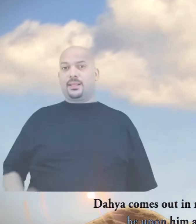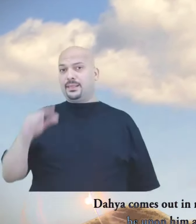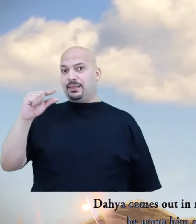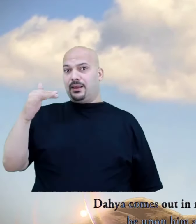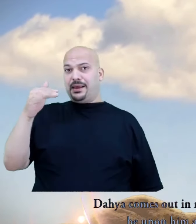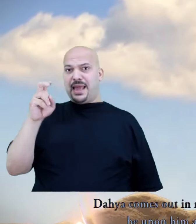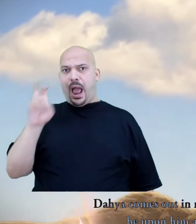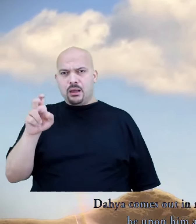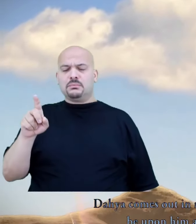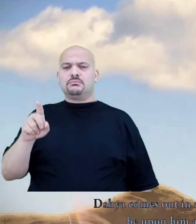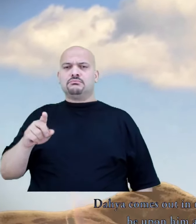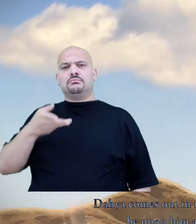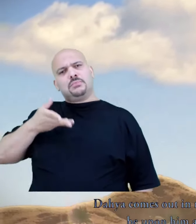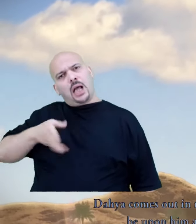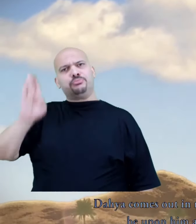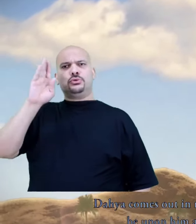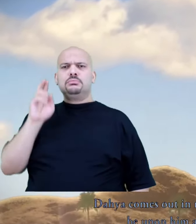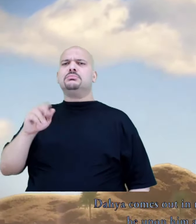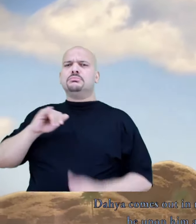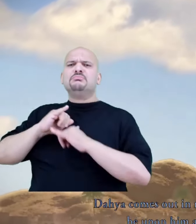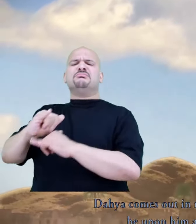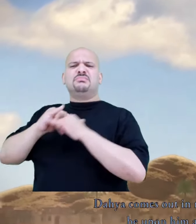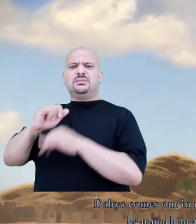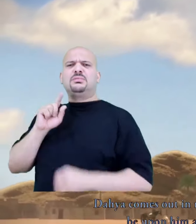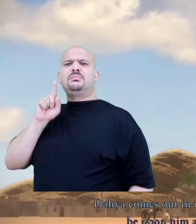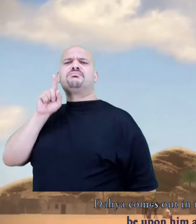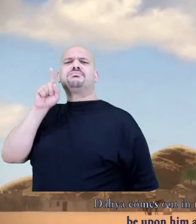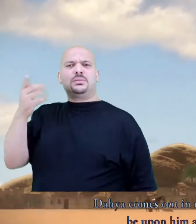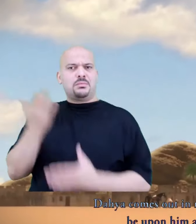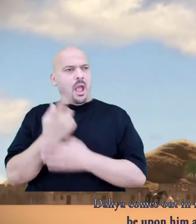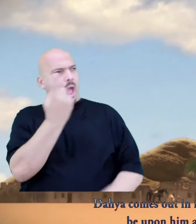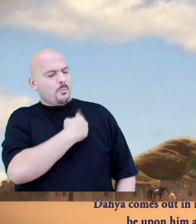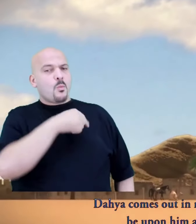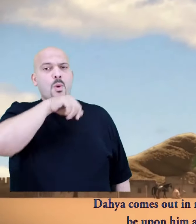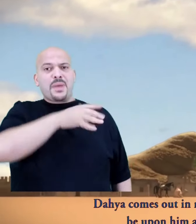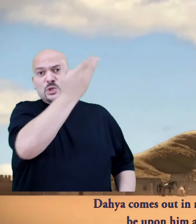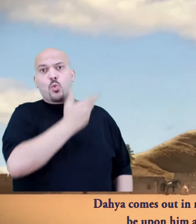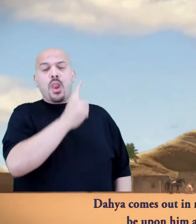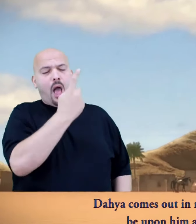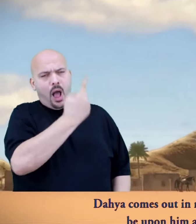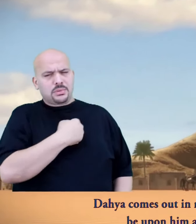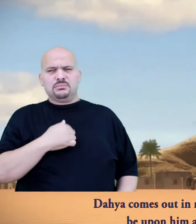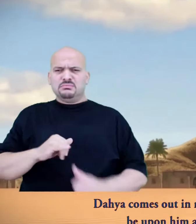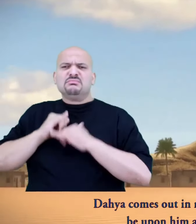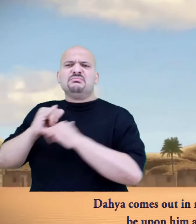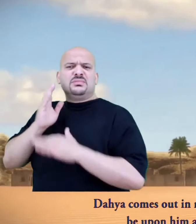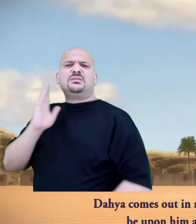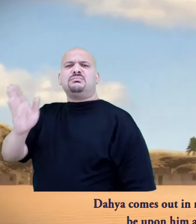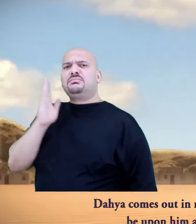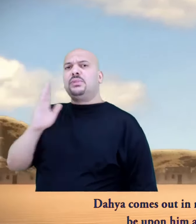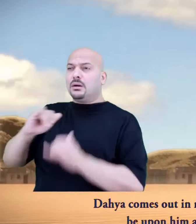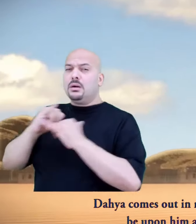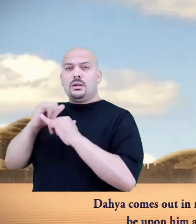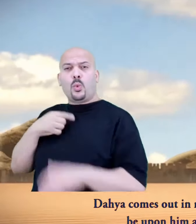يخرج دحية تلبية لطلب رسول الله صلى الله عليه وسلم،